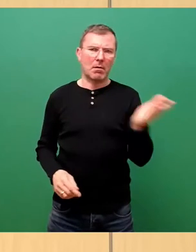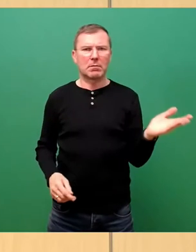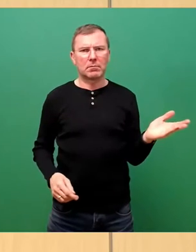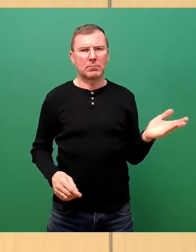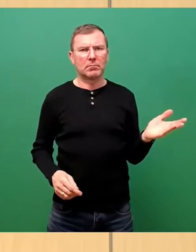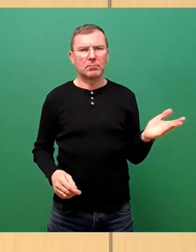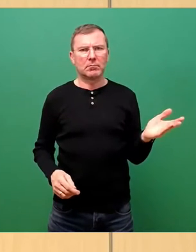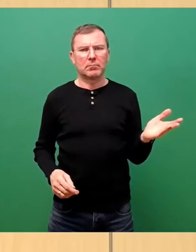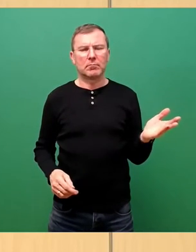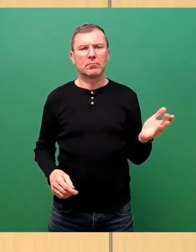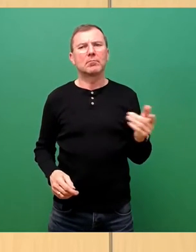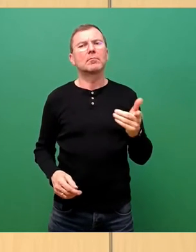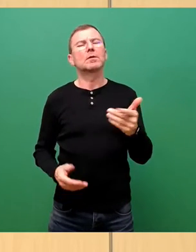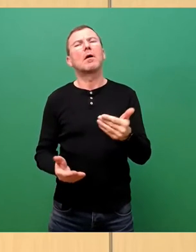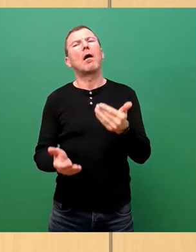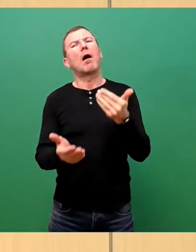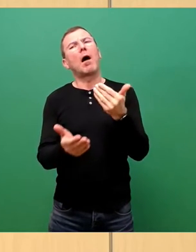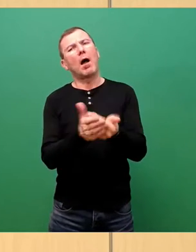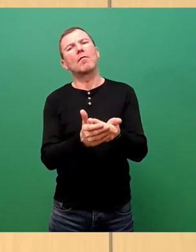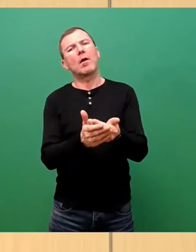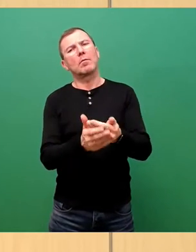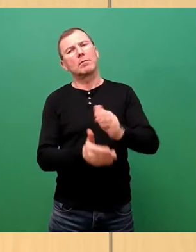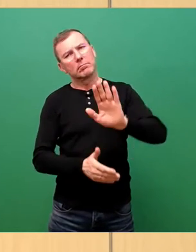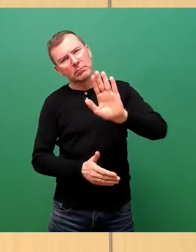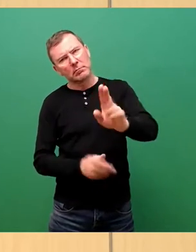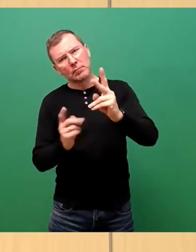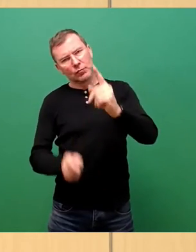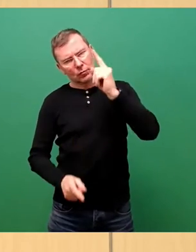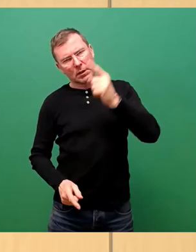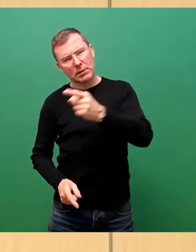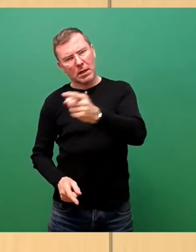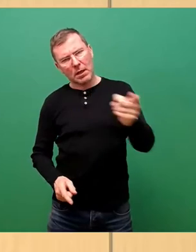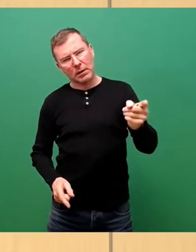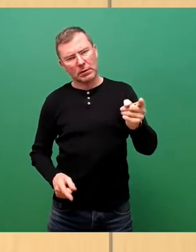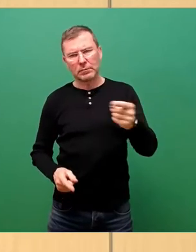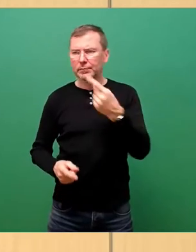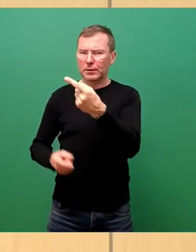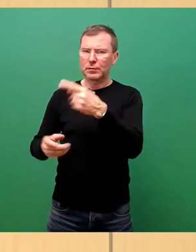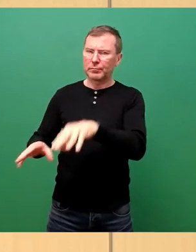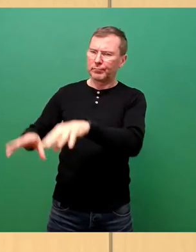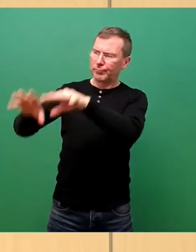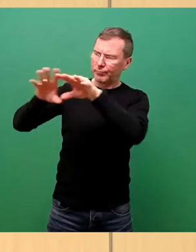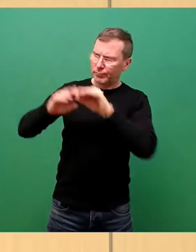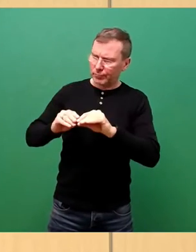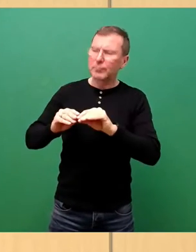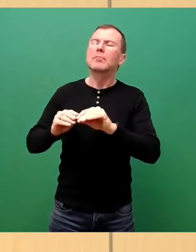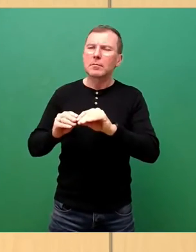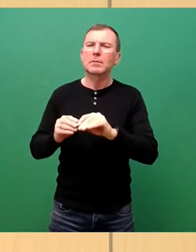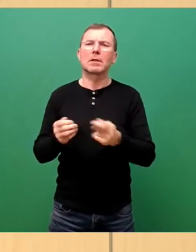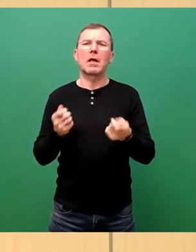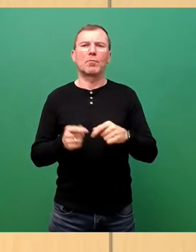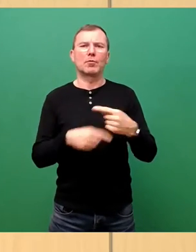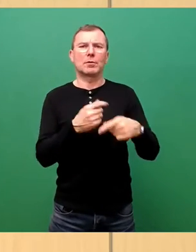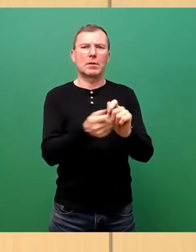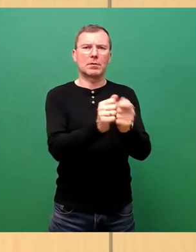dass es hier die Aufgabe ist, des Stadtrates, dieses Signal auch zu interpretieren und entsprechende Schlüsse daraus zu ziehen. Der Stadtrat